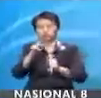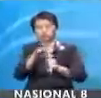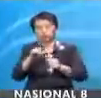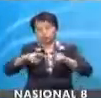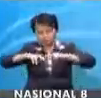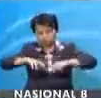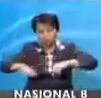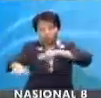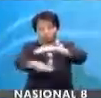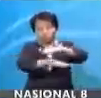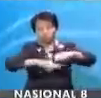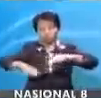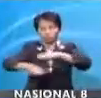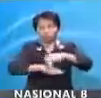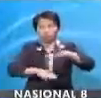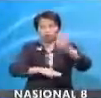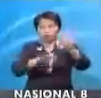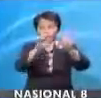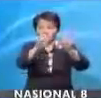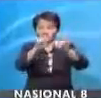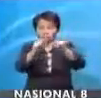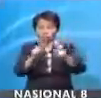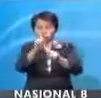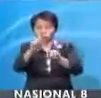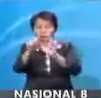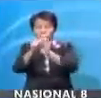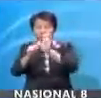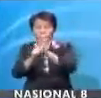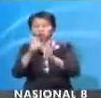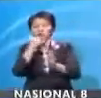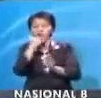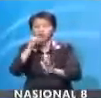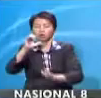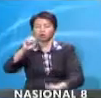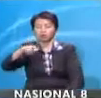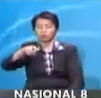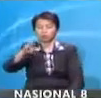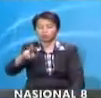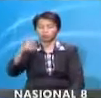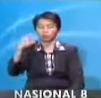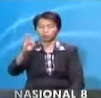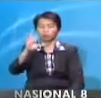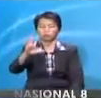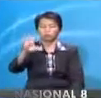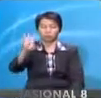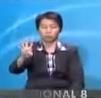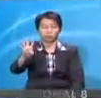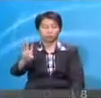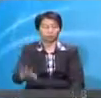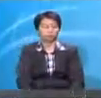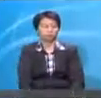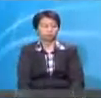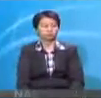bawah sub Seksyen 4A-1 Akta Kesalahan Pilihan Raya 1954.